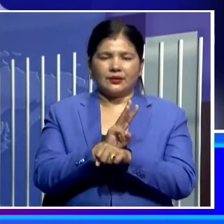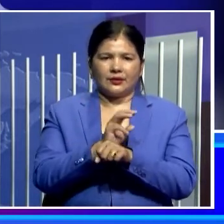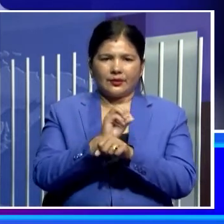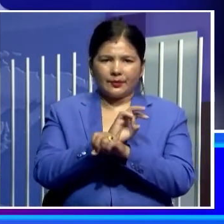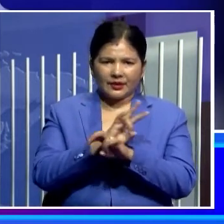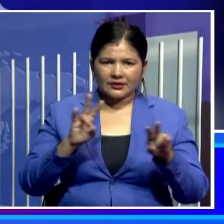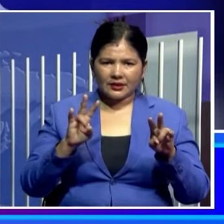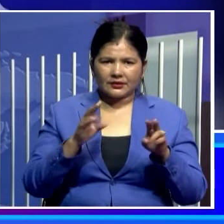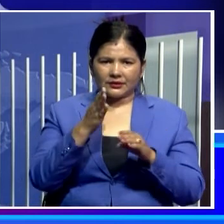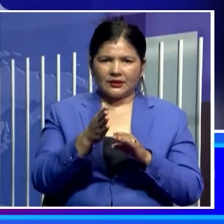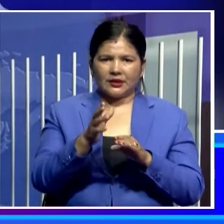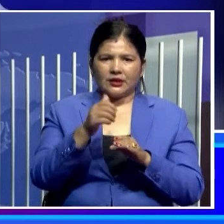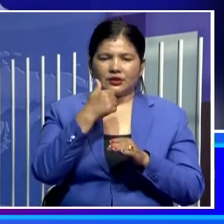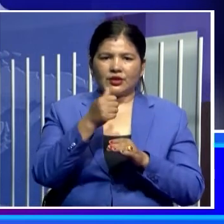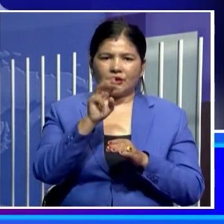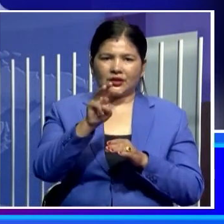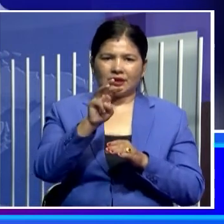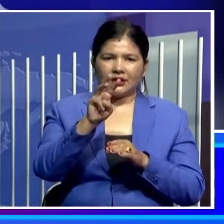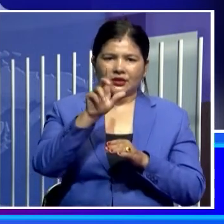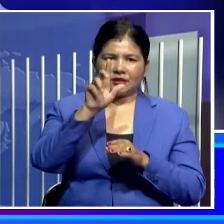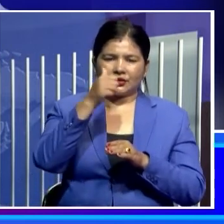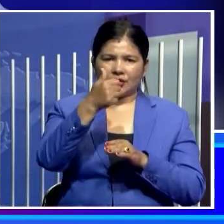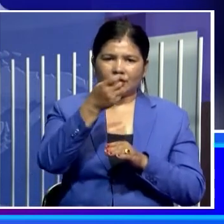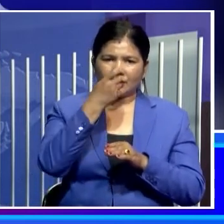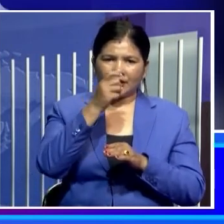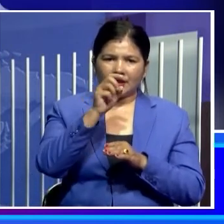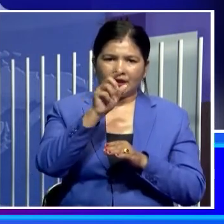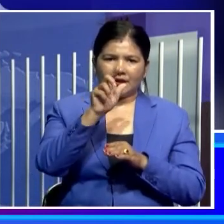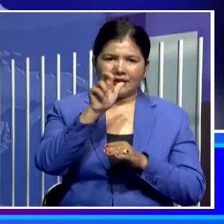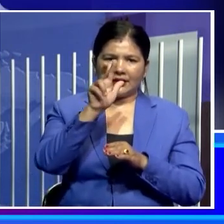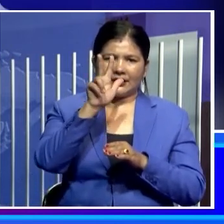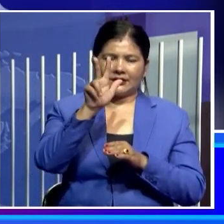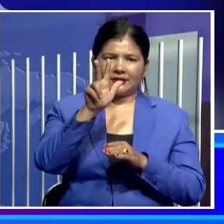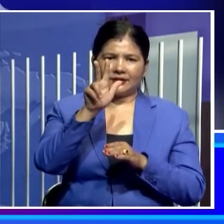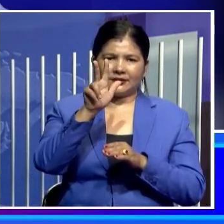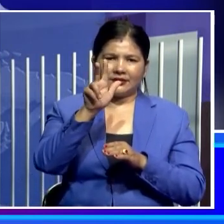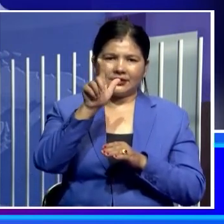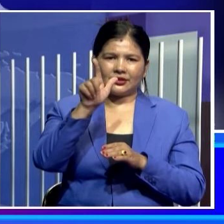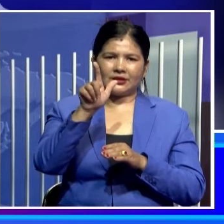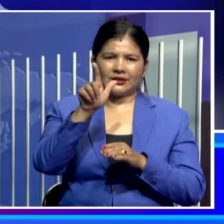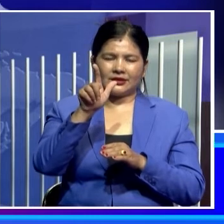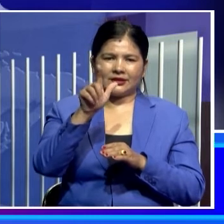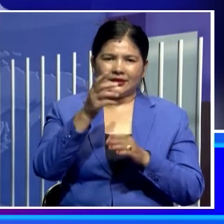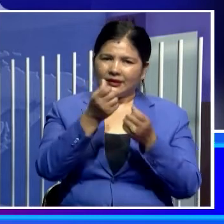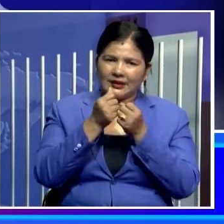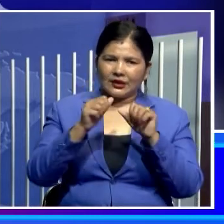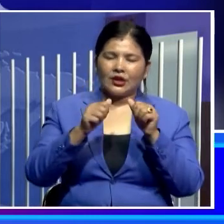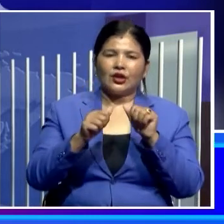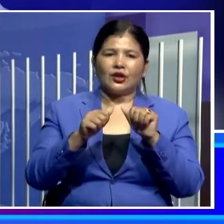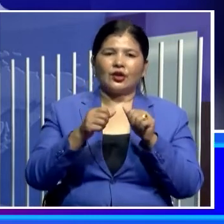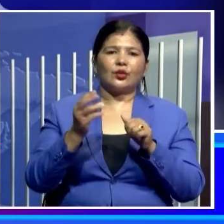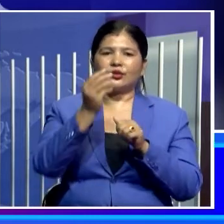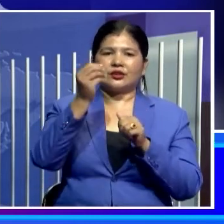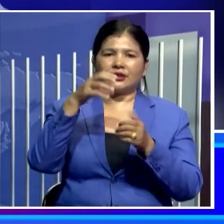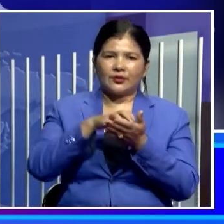प्रशान्त विष्टले 6,687 मत ल्याई अग्रस्थानमा हुनुहुन्छ भने उहाँलाई नेकपा एमालेका पशुपति